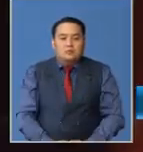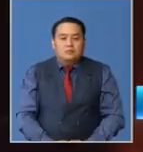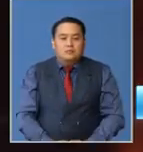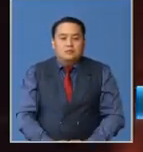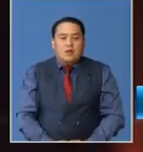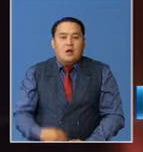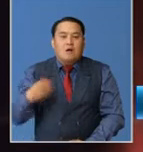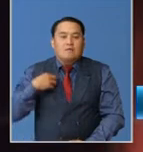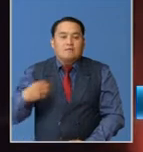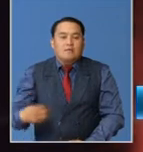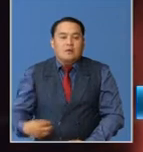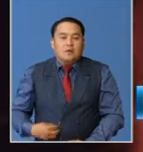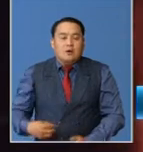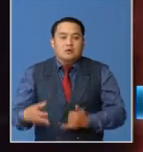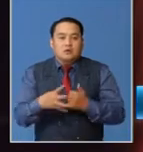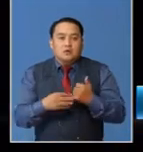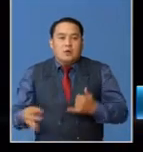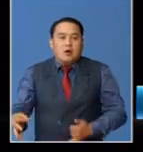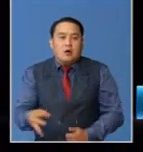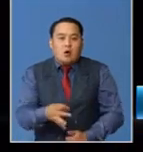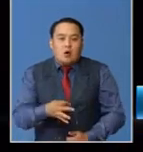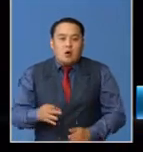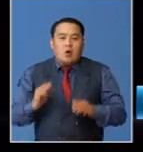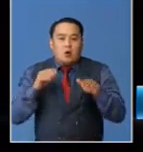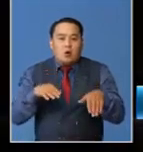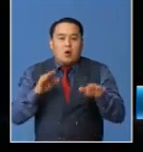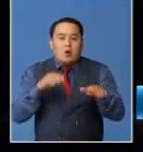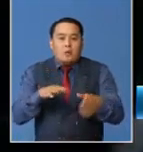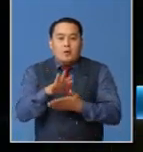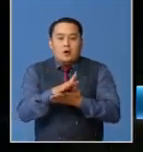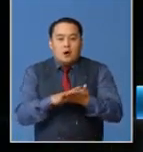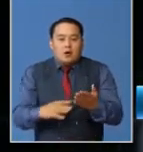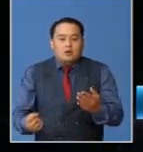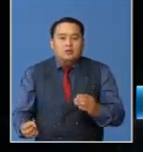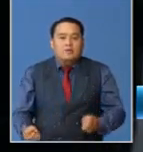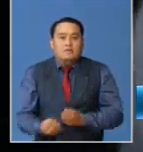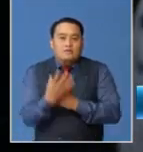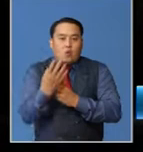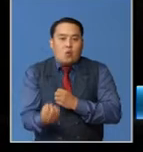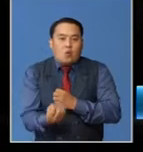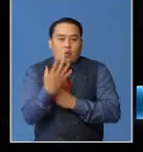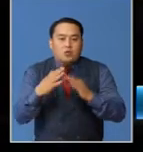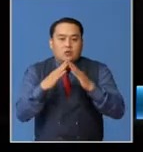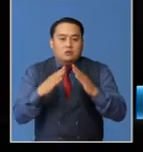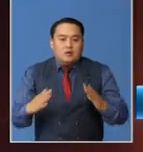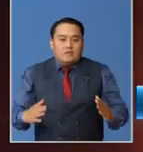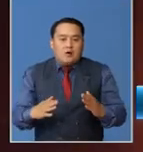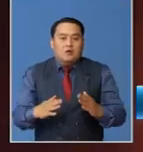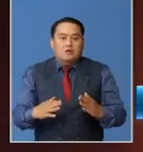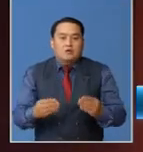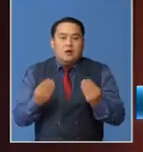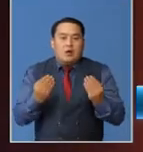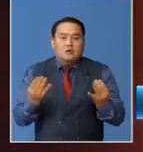На французском острове Реюньон в Индийском океане с субботы продолжается извержение вулкана Питон де ла Фурнес. За